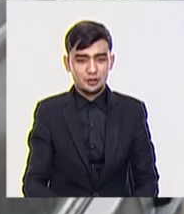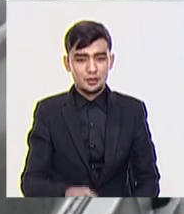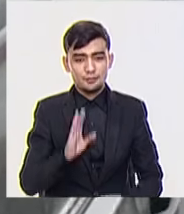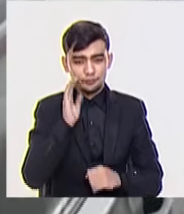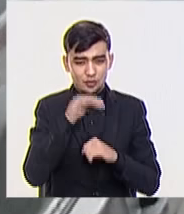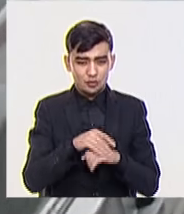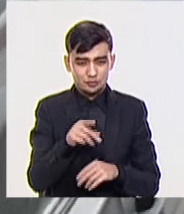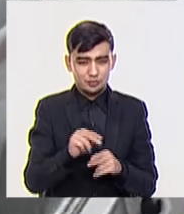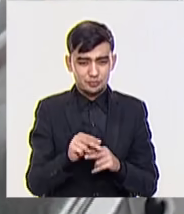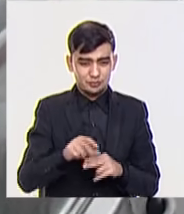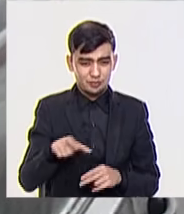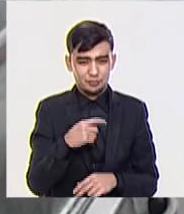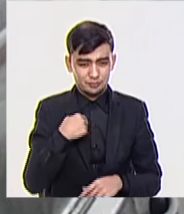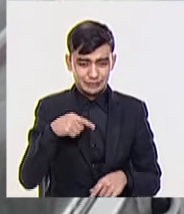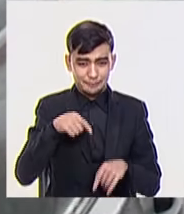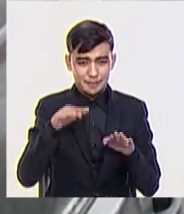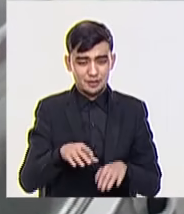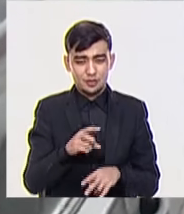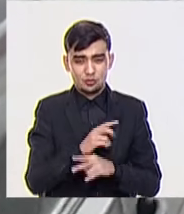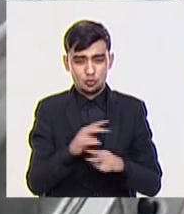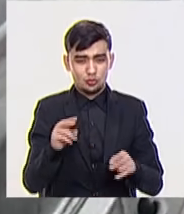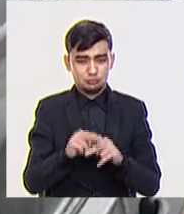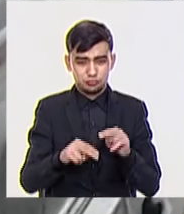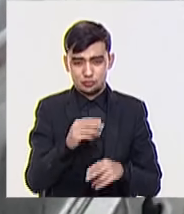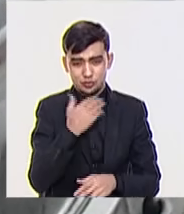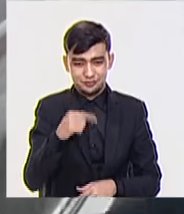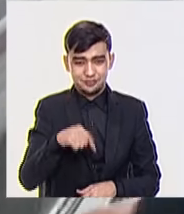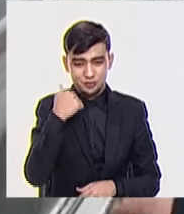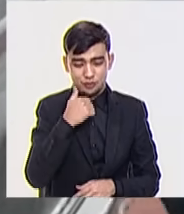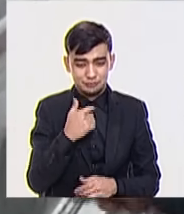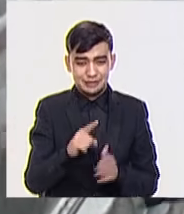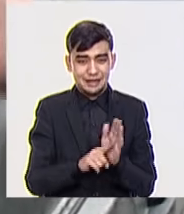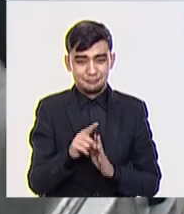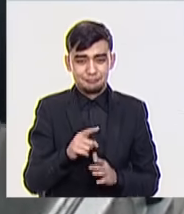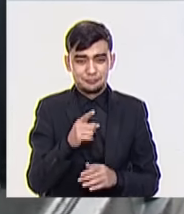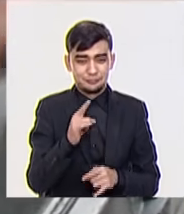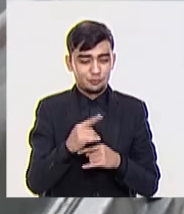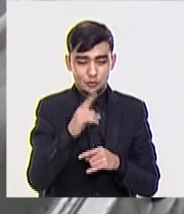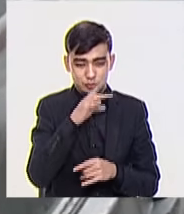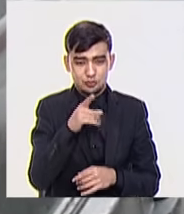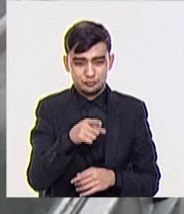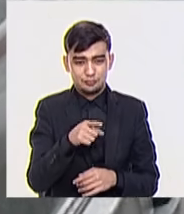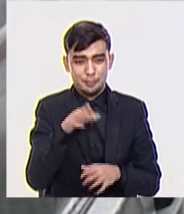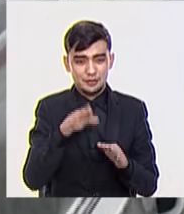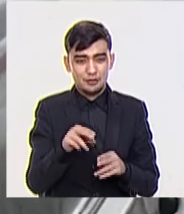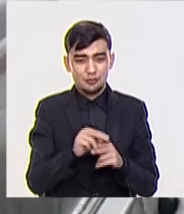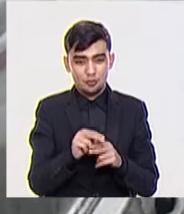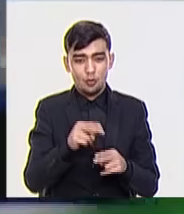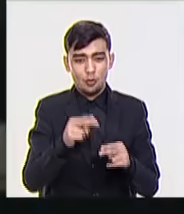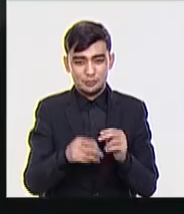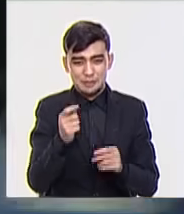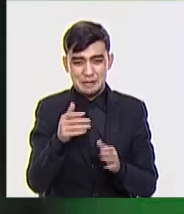жол жасалғалы бері осы жердеміз ғой біз. Біреу жасап жатқан жоқ. Осы міне осы биыл ғана қимылдадым, өтірік айтпай қойып, осы жерді бітірдім, мына жерді бітірдім,